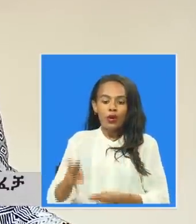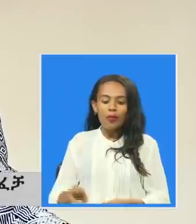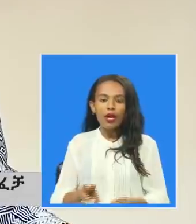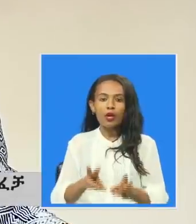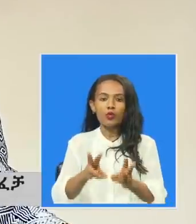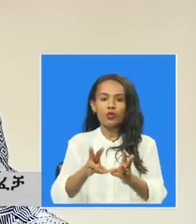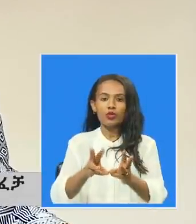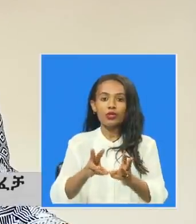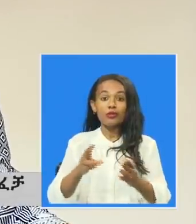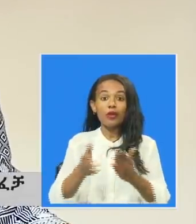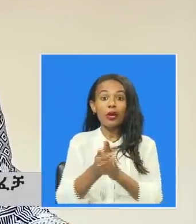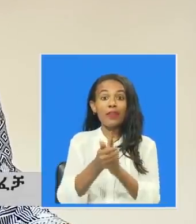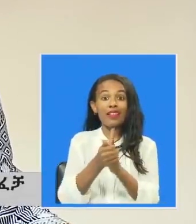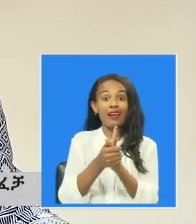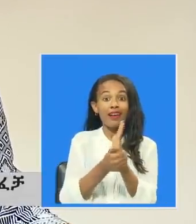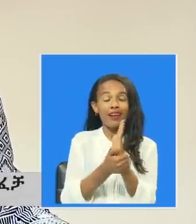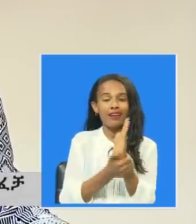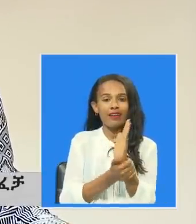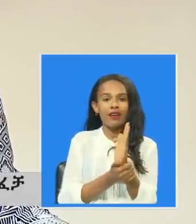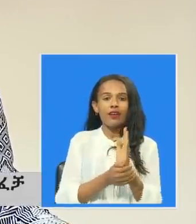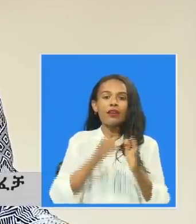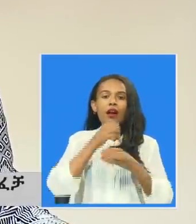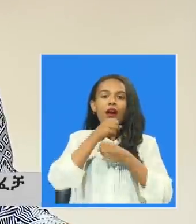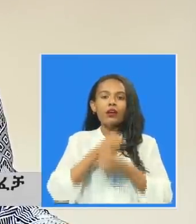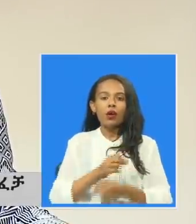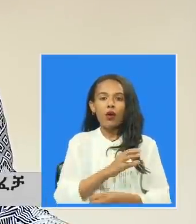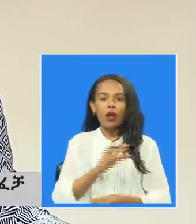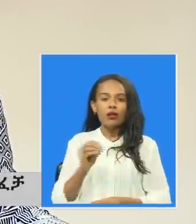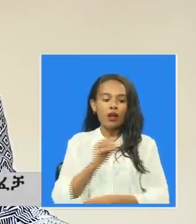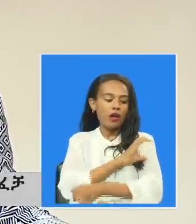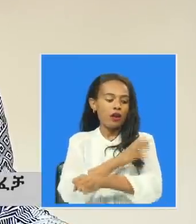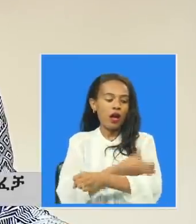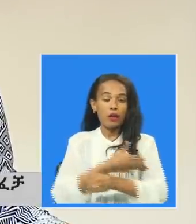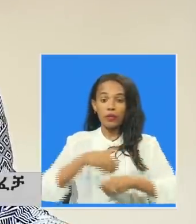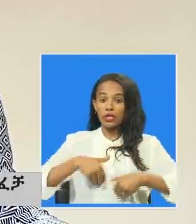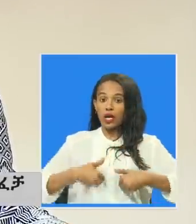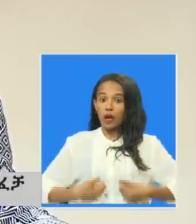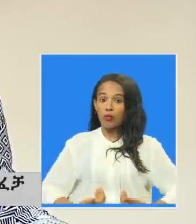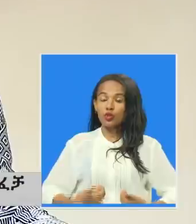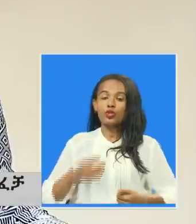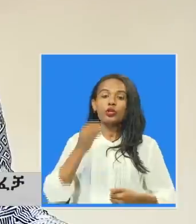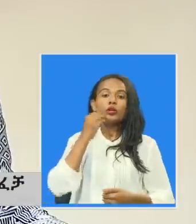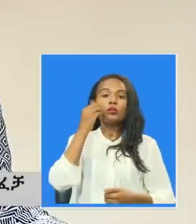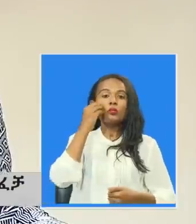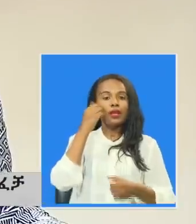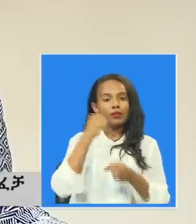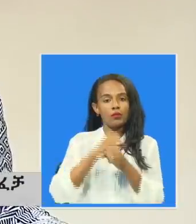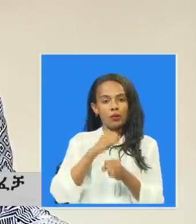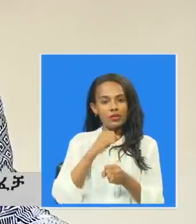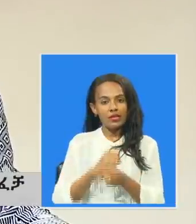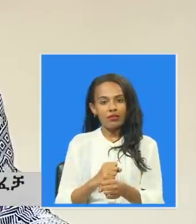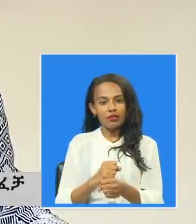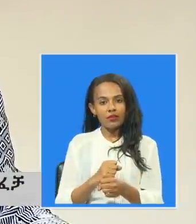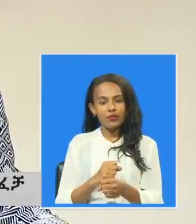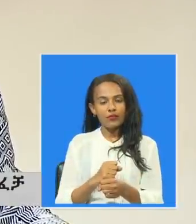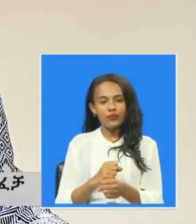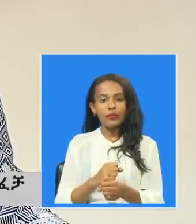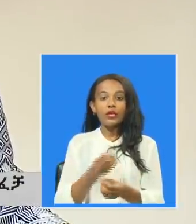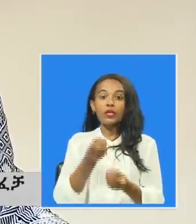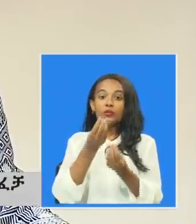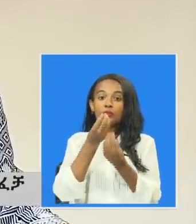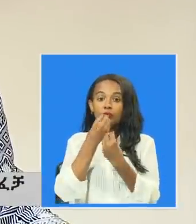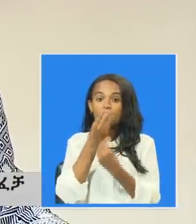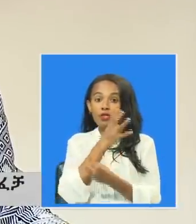መንገዶችን በመጠገን ለአረጋውያንና ለአቅመ ደካሞች ቤት በመስራት